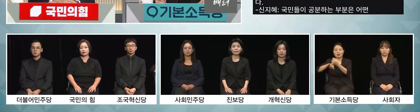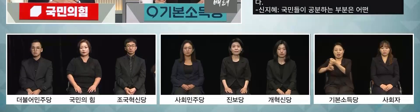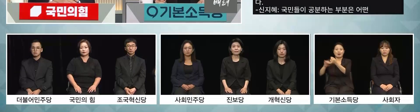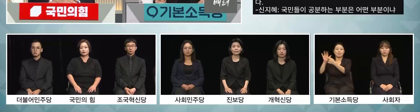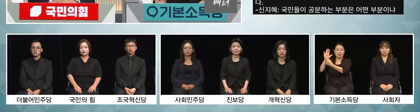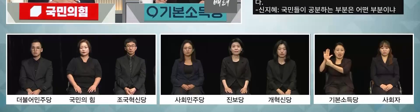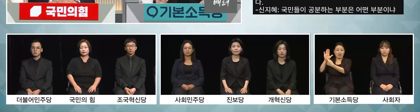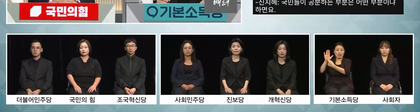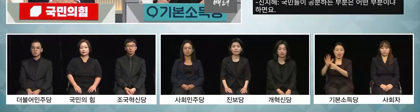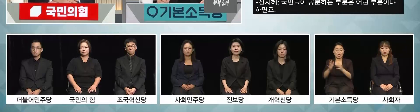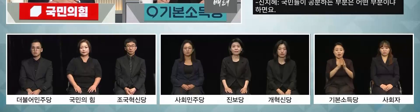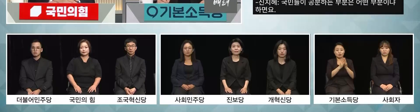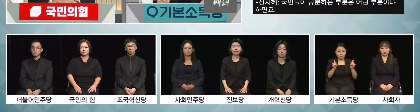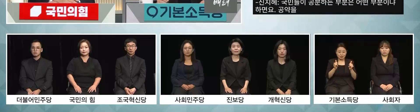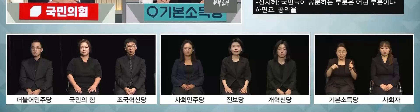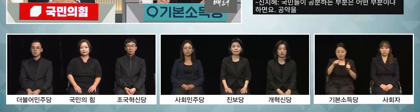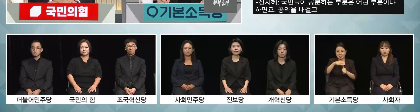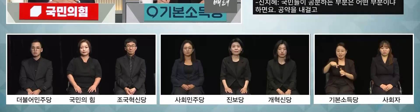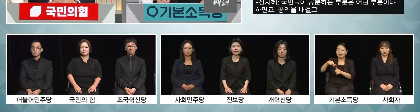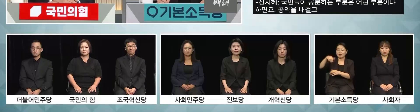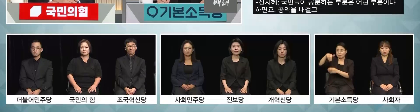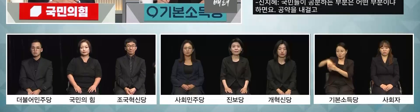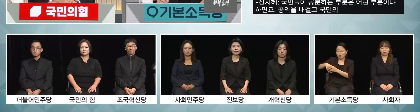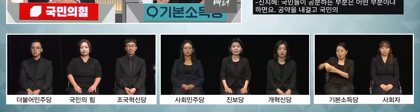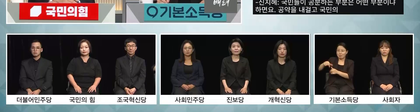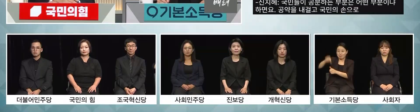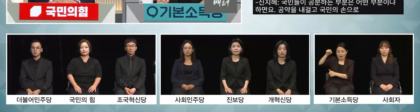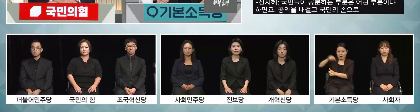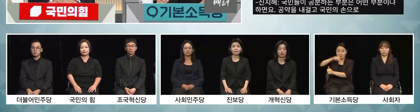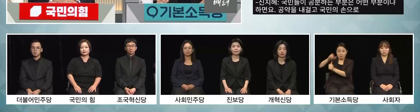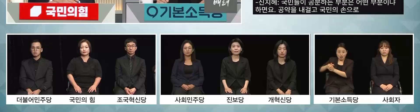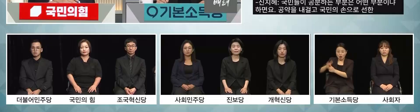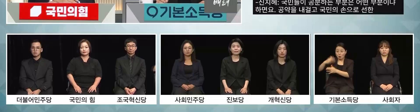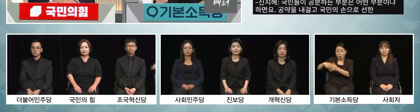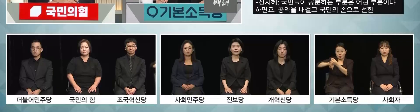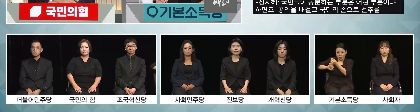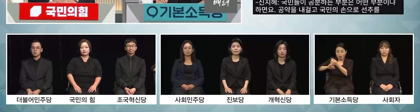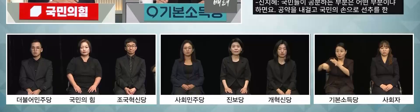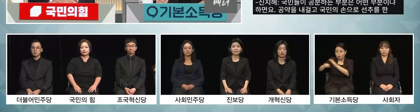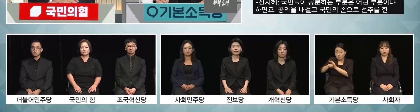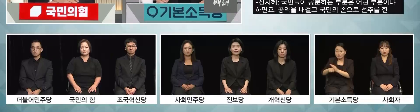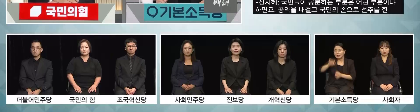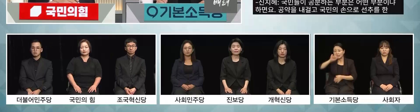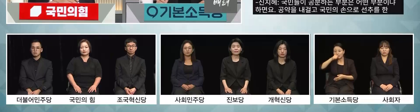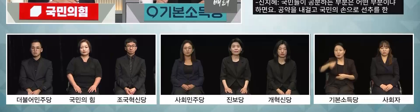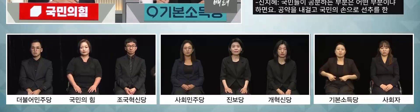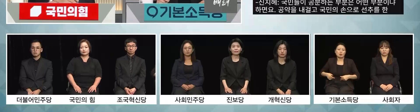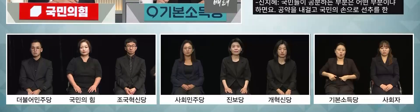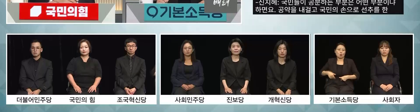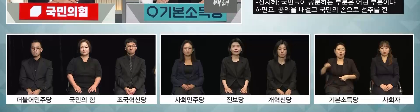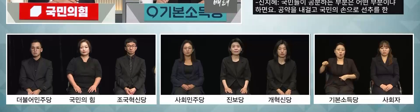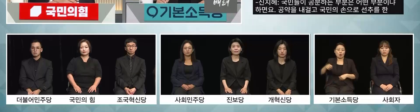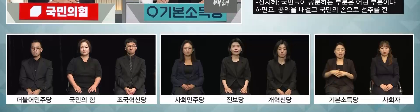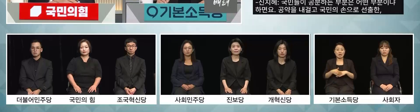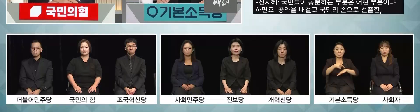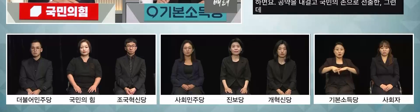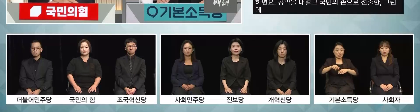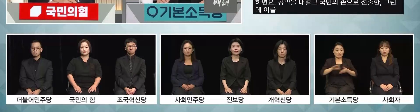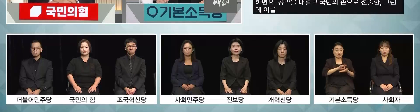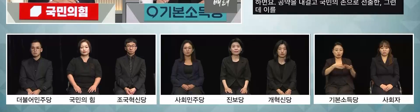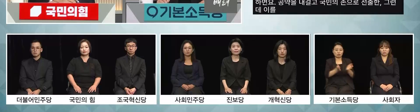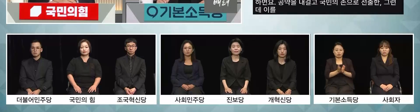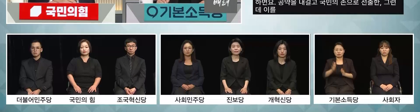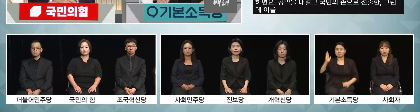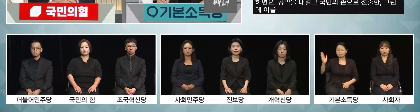국민의 손으로 선출한 권력이 공약을 이행하는 데 당연히 예산 편성이 필요합니다. 근데 이를 기획재정부가 막아서는